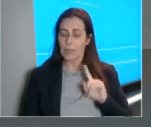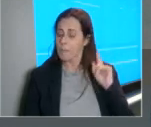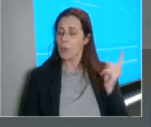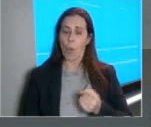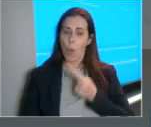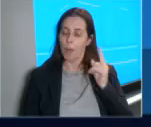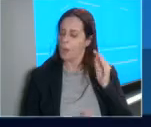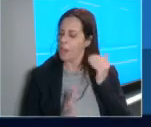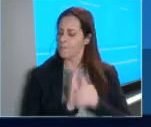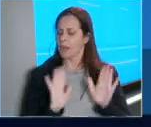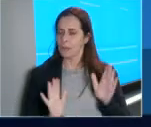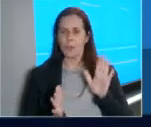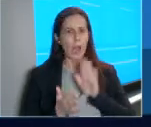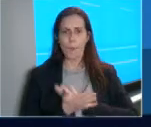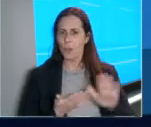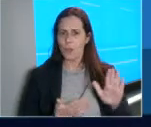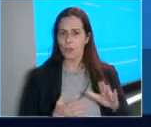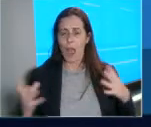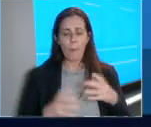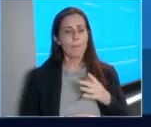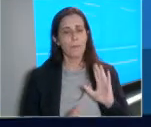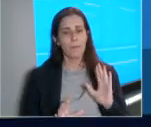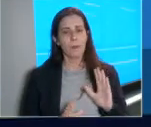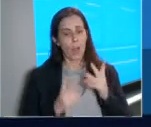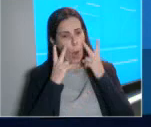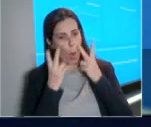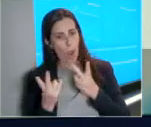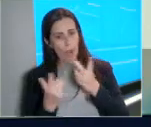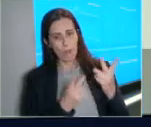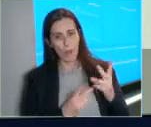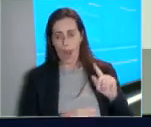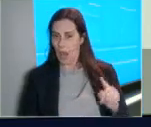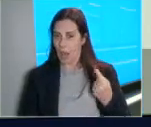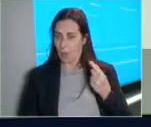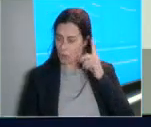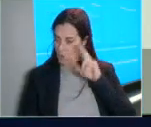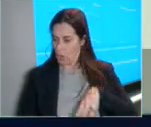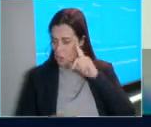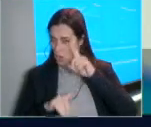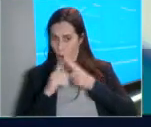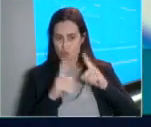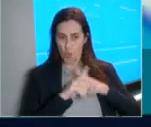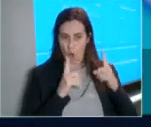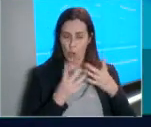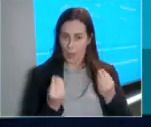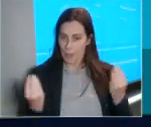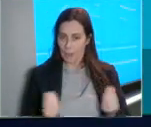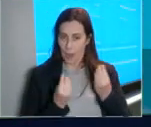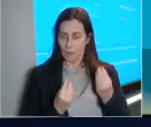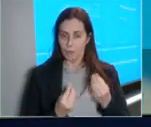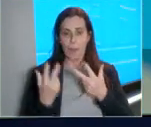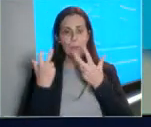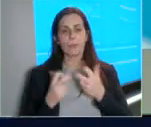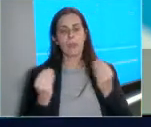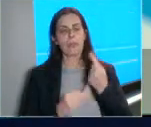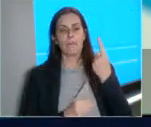מכולם לרדת מהעצים, זה נורא פשוט. העם עומד, מסתכל, למרות שהוא חלוק בדעותיו על הרבה דברים,